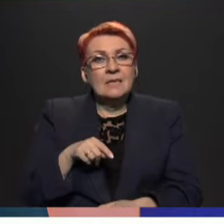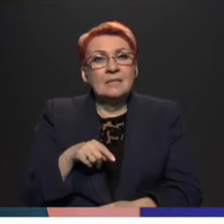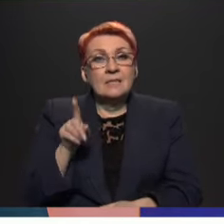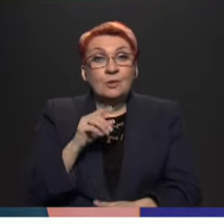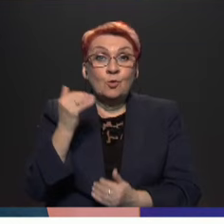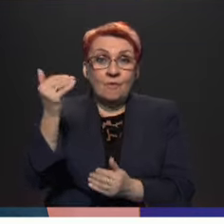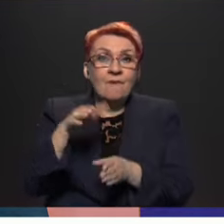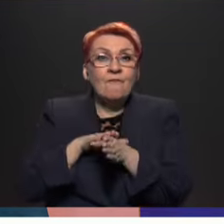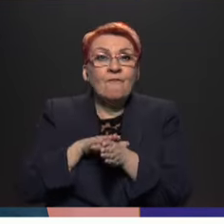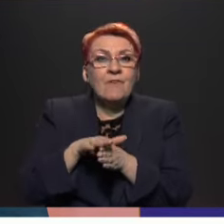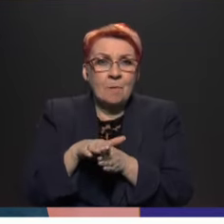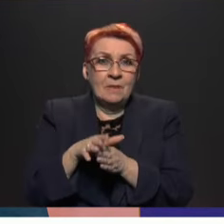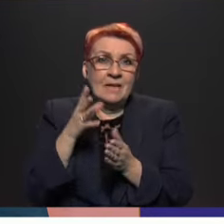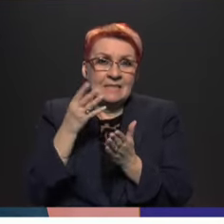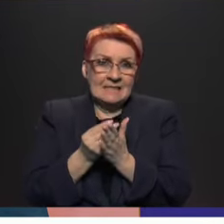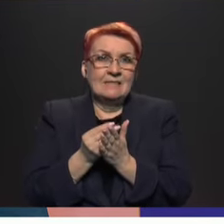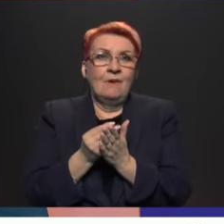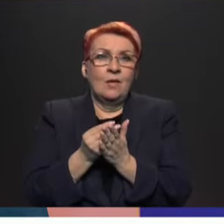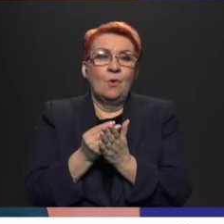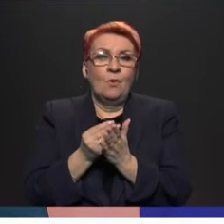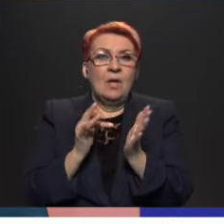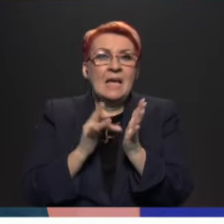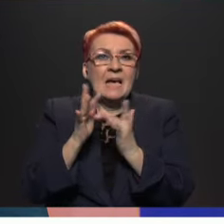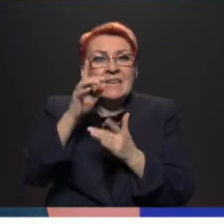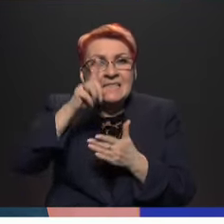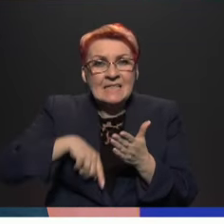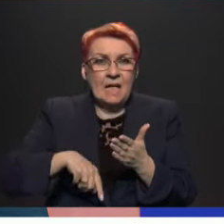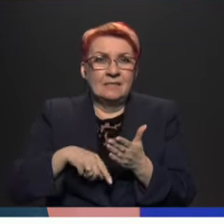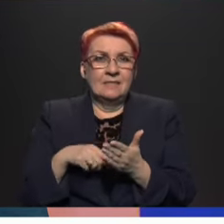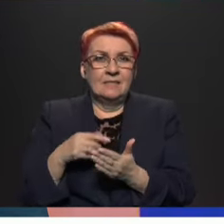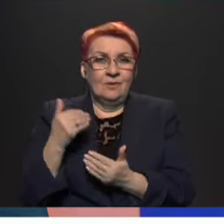вы выполнили свое христианское предназначение, и